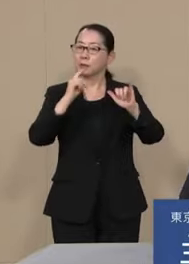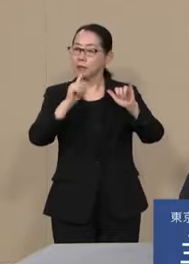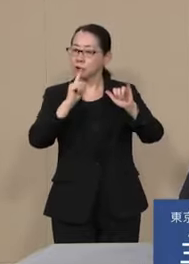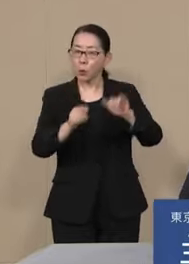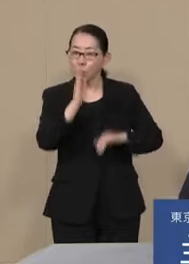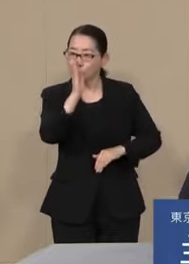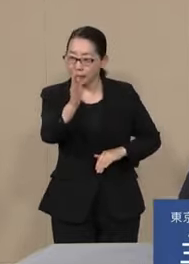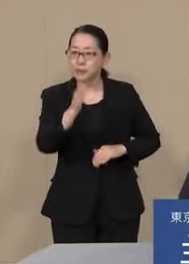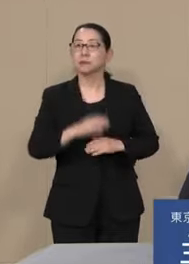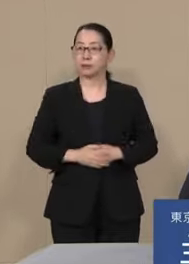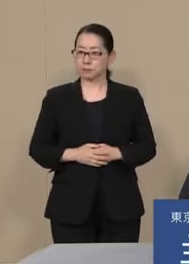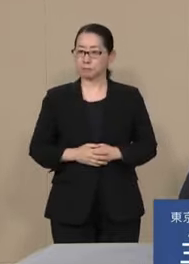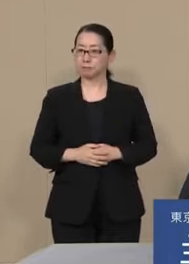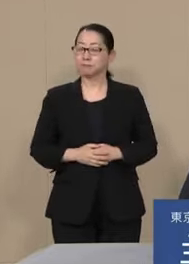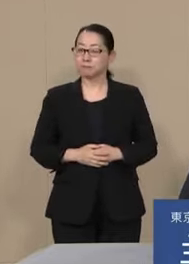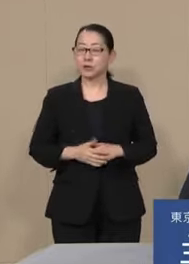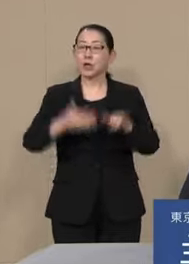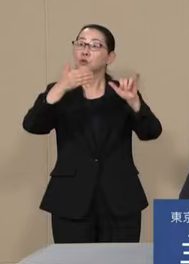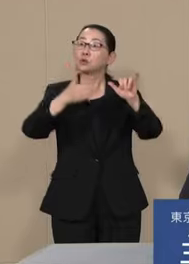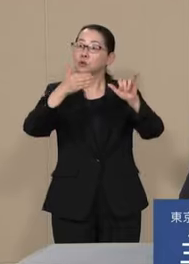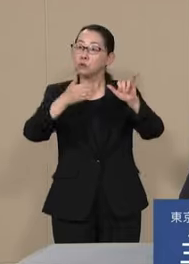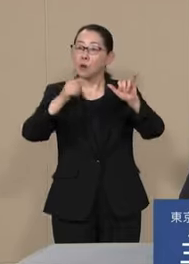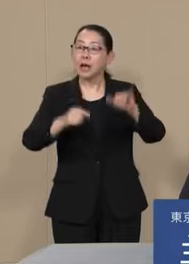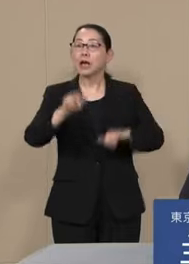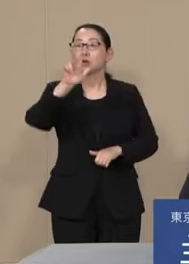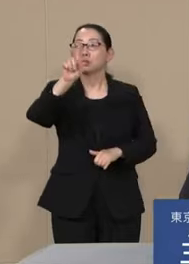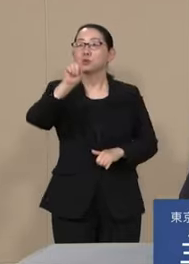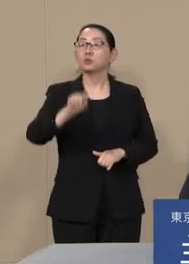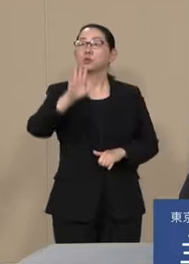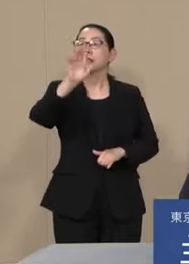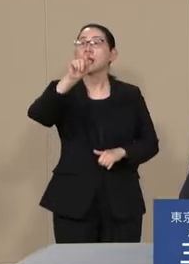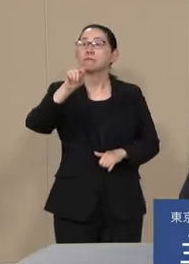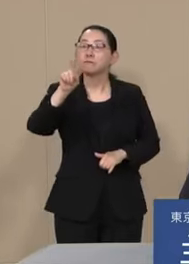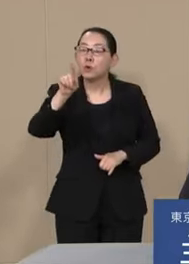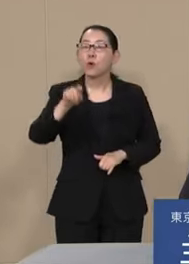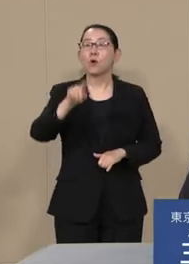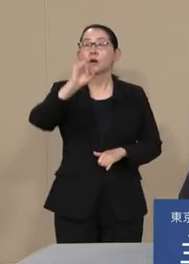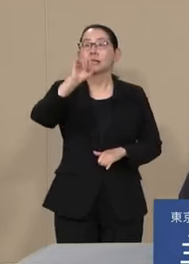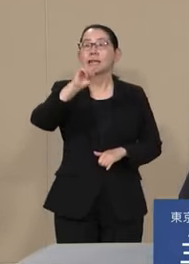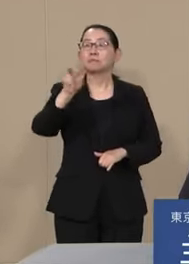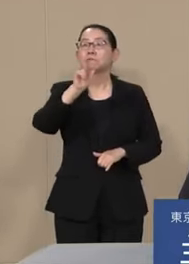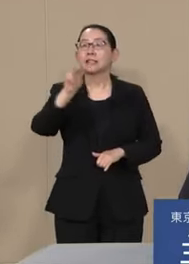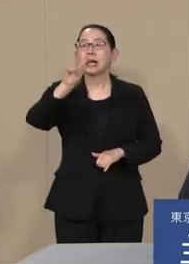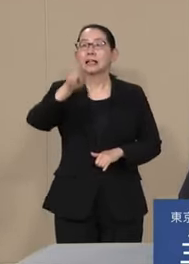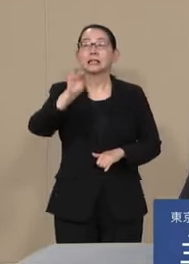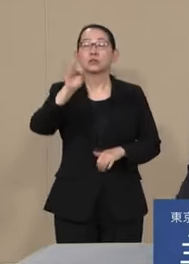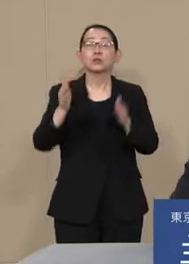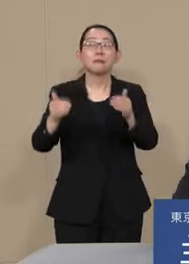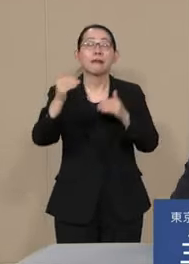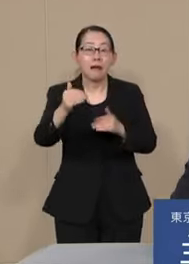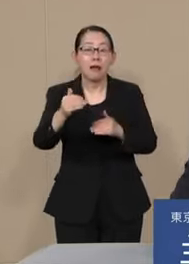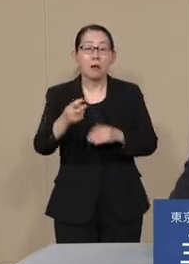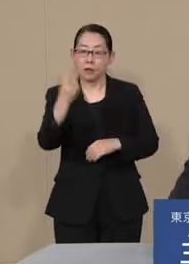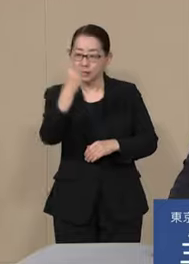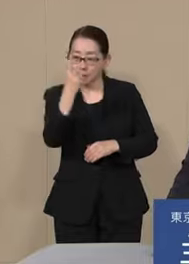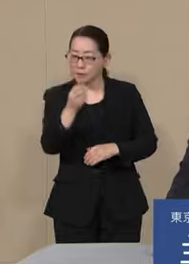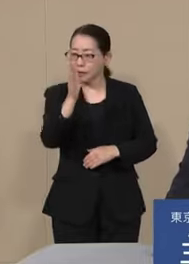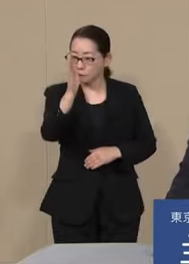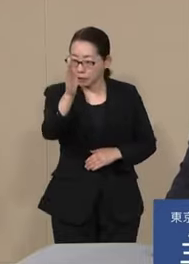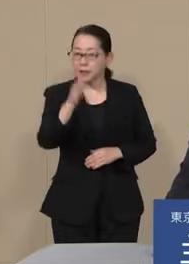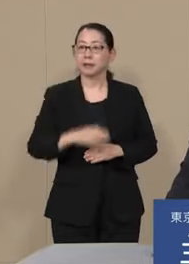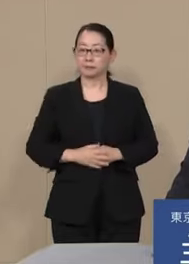願いしますYouTubeのの部屋それ意外なら身は用しと試合があり